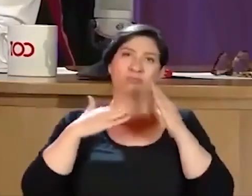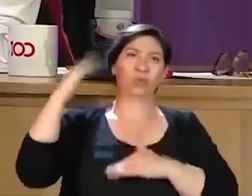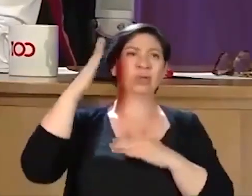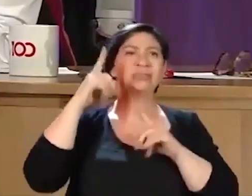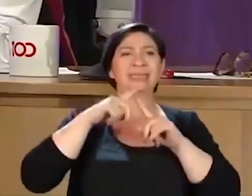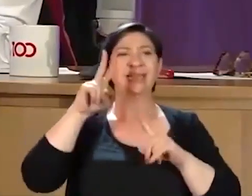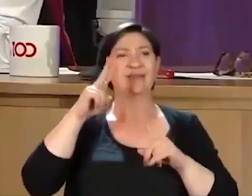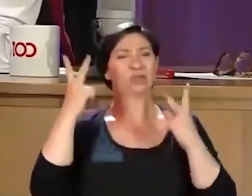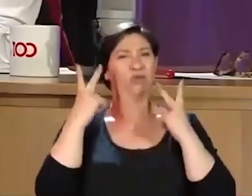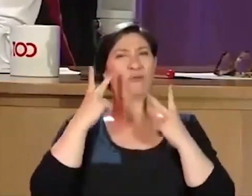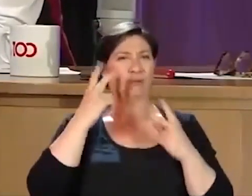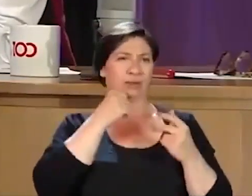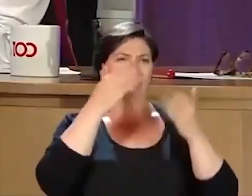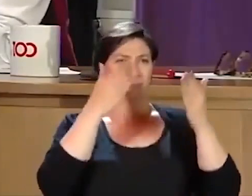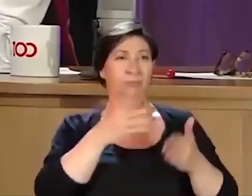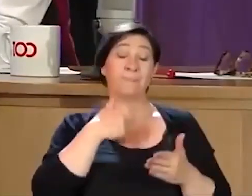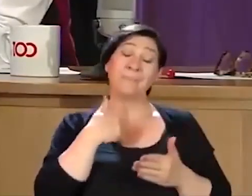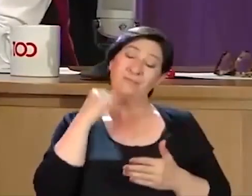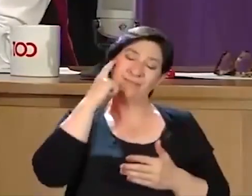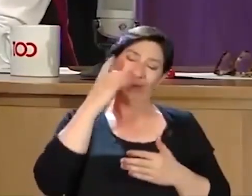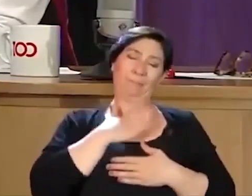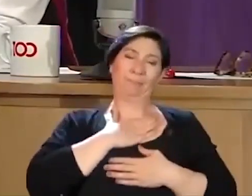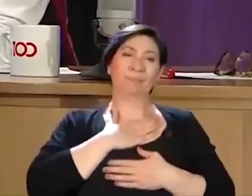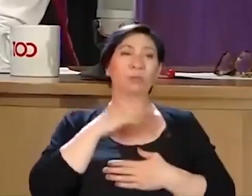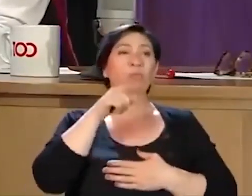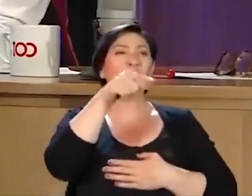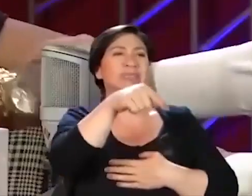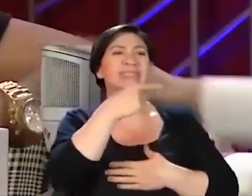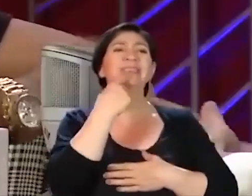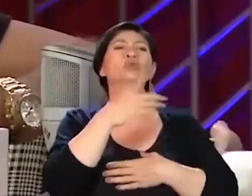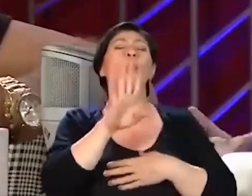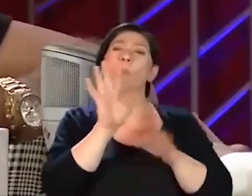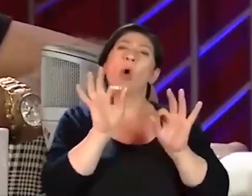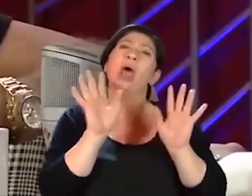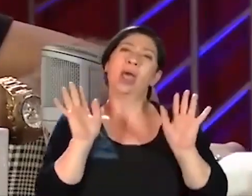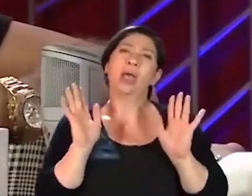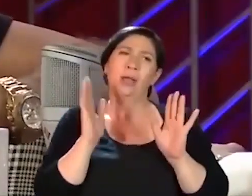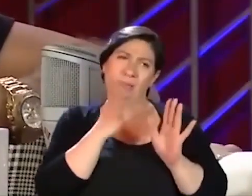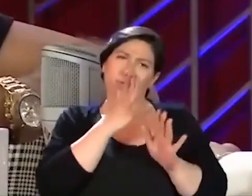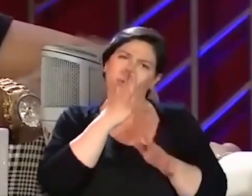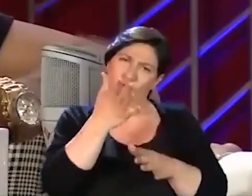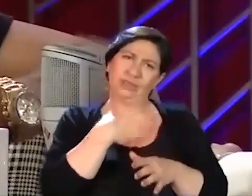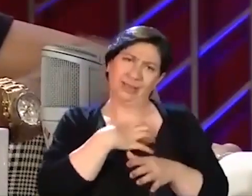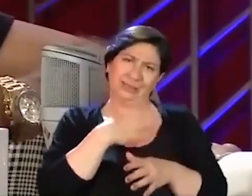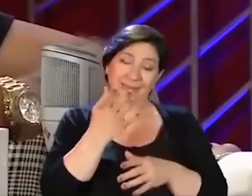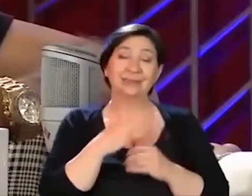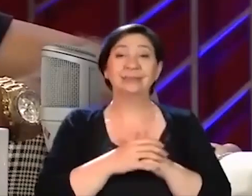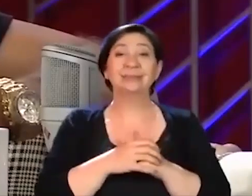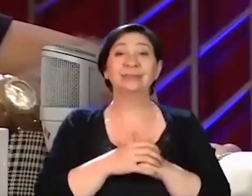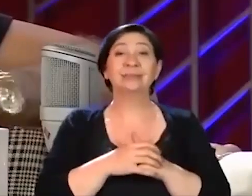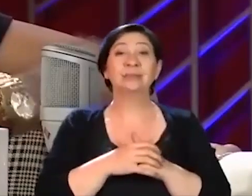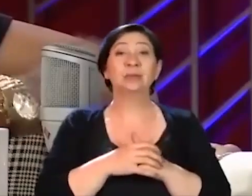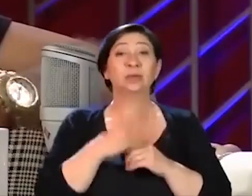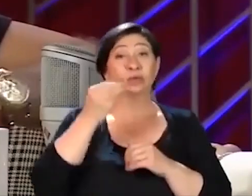televizyoncu larından bir tanesini bu benim görüşüm Bunu ben buradasınız diye söylemiyorum Bu böyle zaten biliyorsunuz kendinize Bence